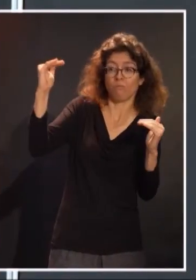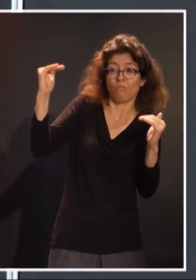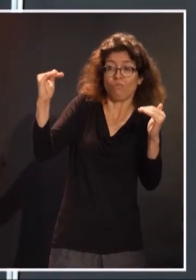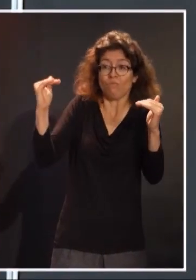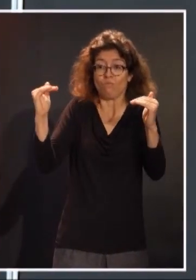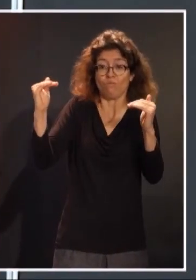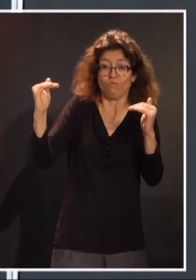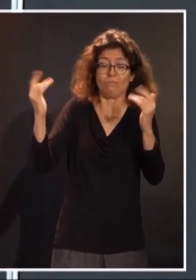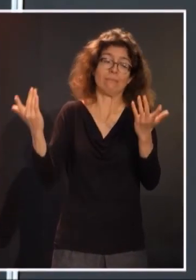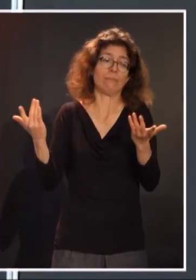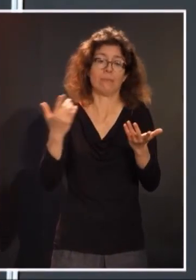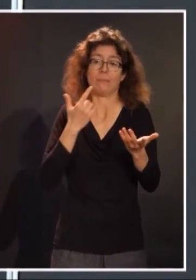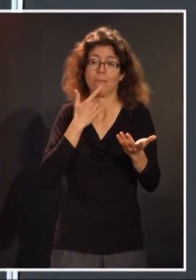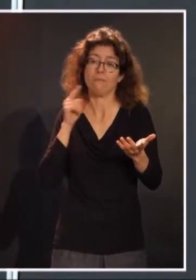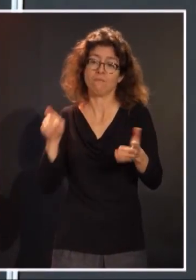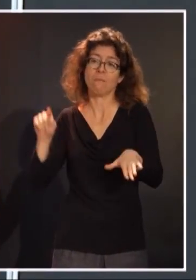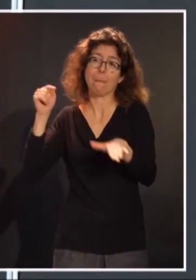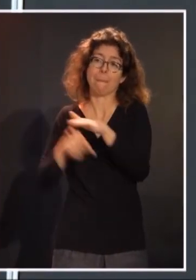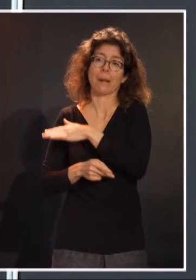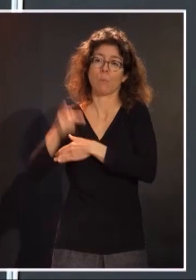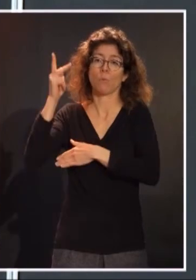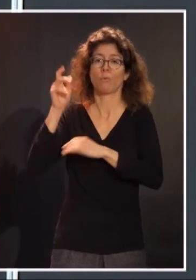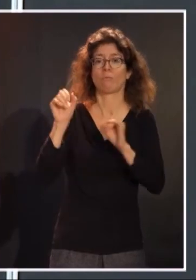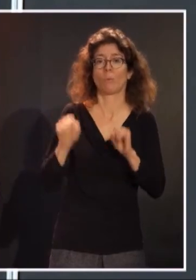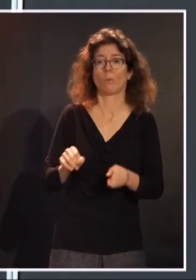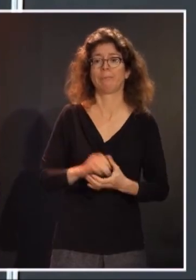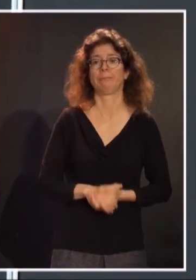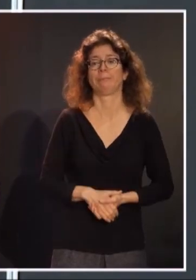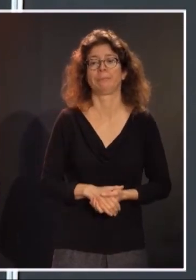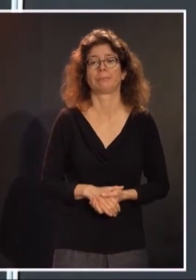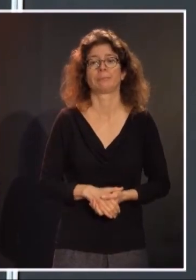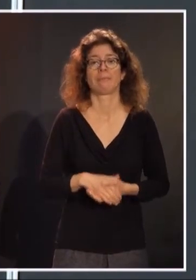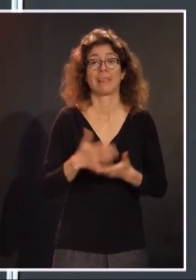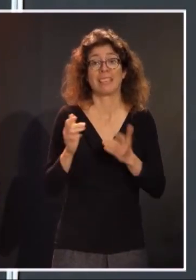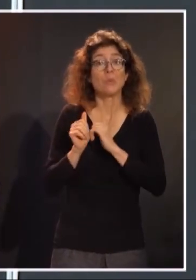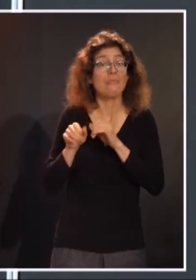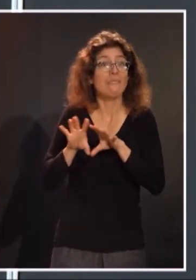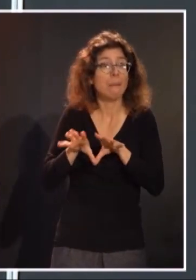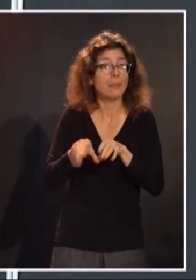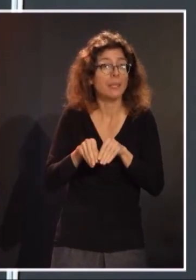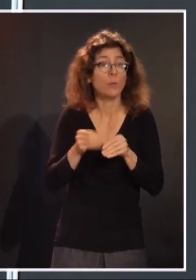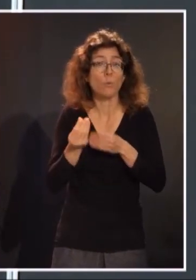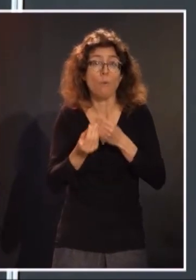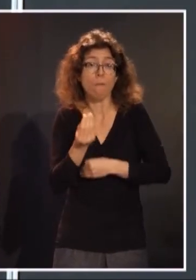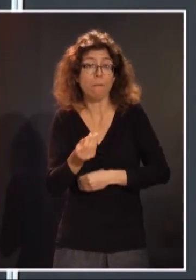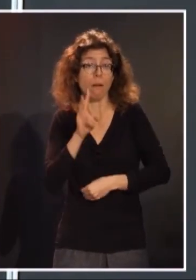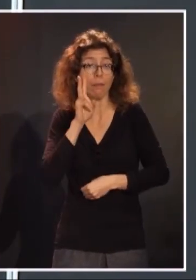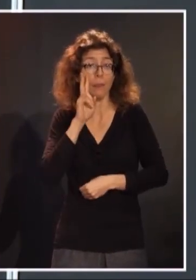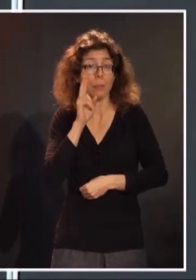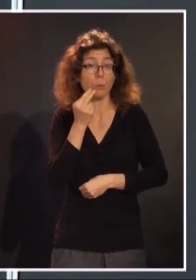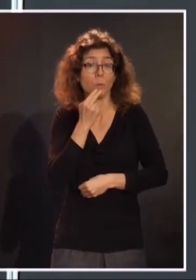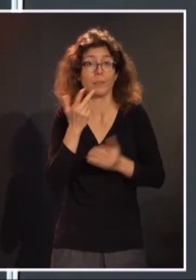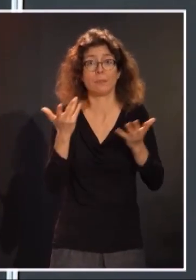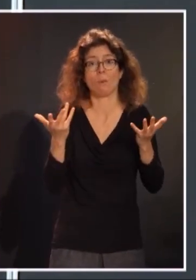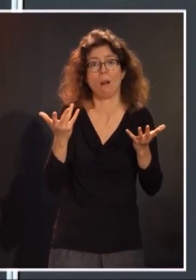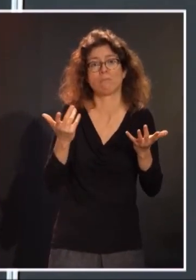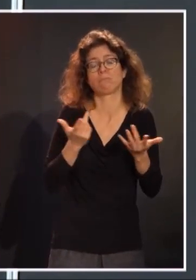donc on peut aller plus loin avec un iPad. Après, on va s'appuyer sur ce que la famille a l'habitude, ou l'enfant et la famille a l'habitude d'utiliser